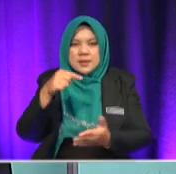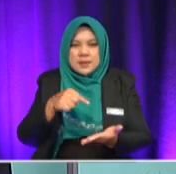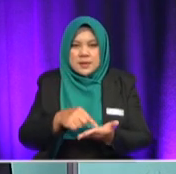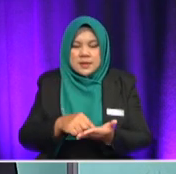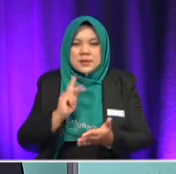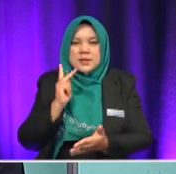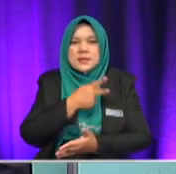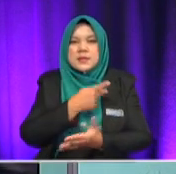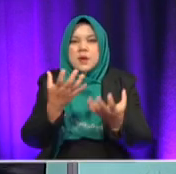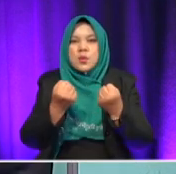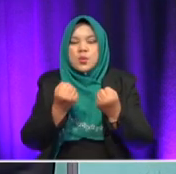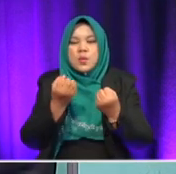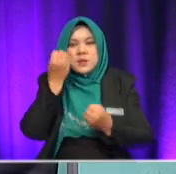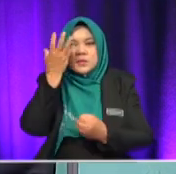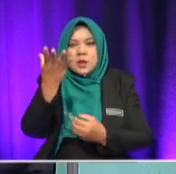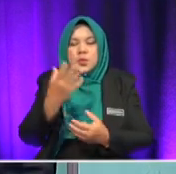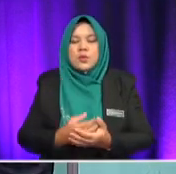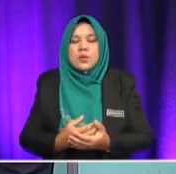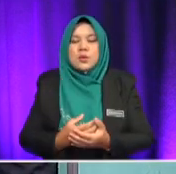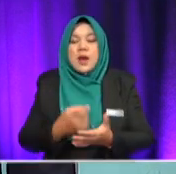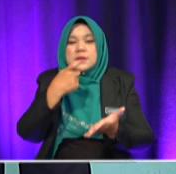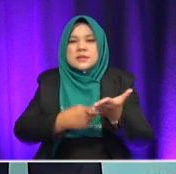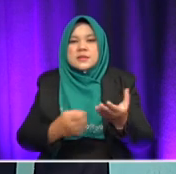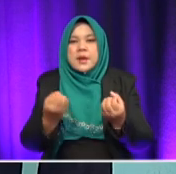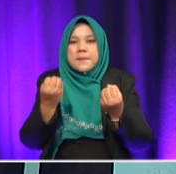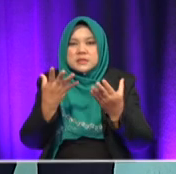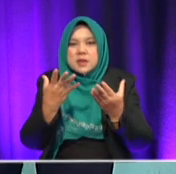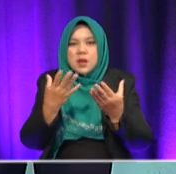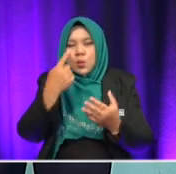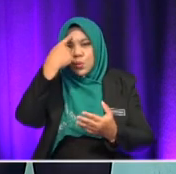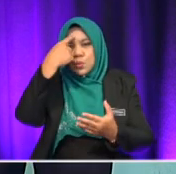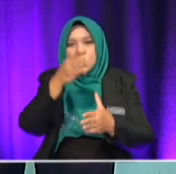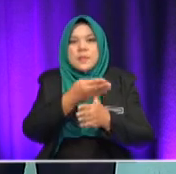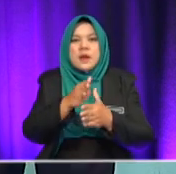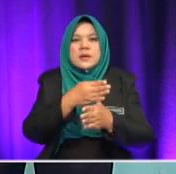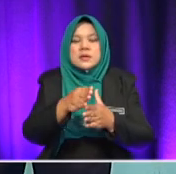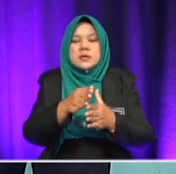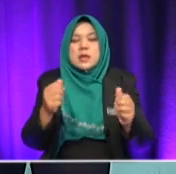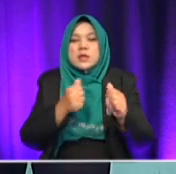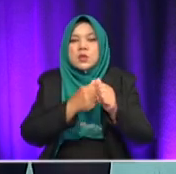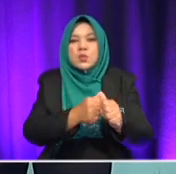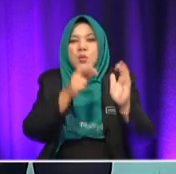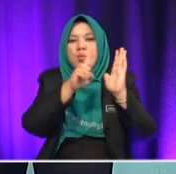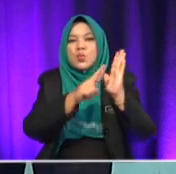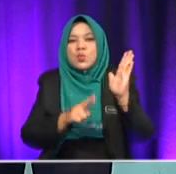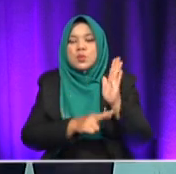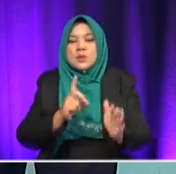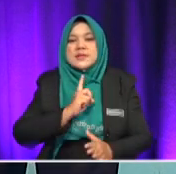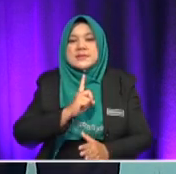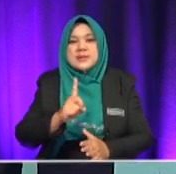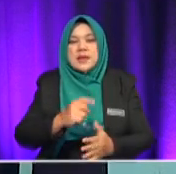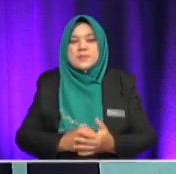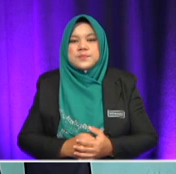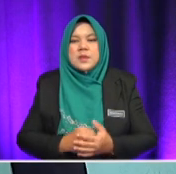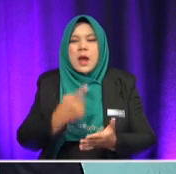ceritakan bahwa harta yang banyak itulah kita enggak gunakan untuk dibagikan mengikuti Islam ya Oke kita tengok dulu